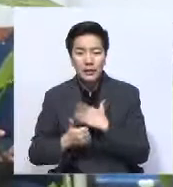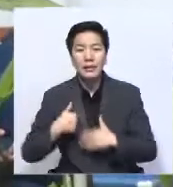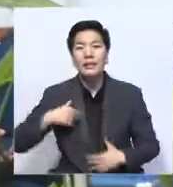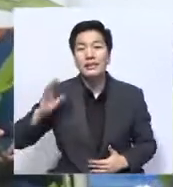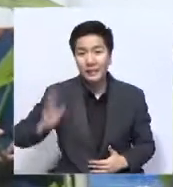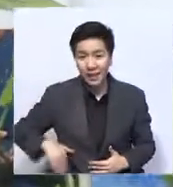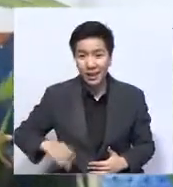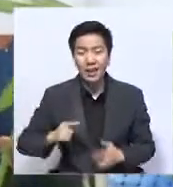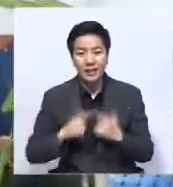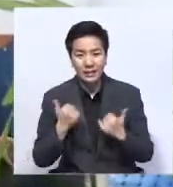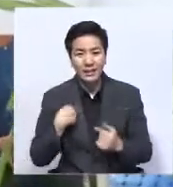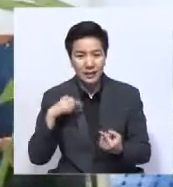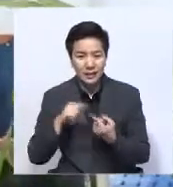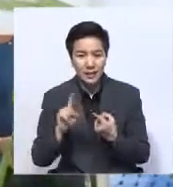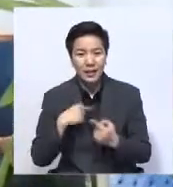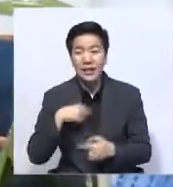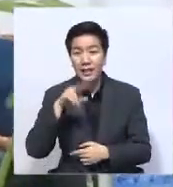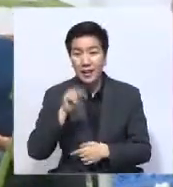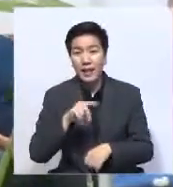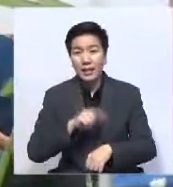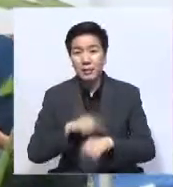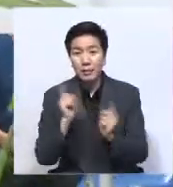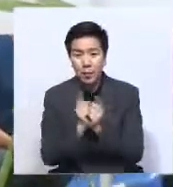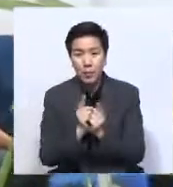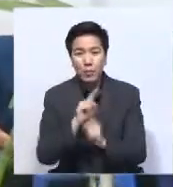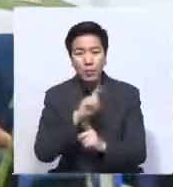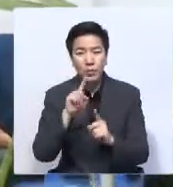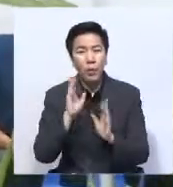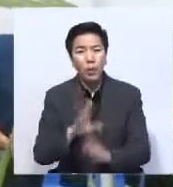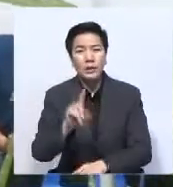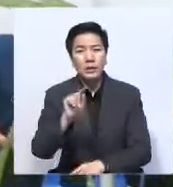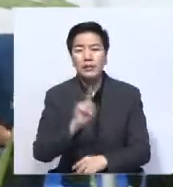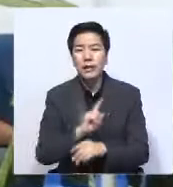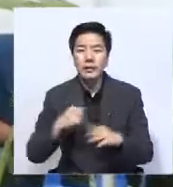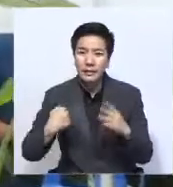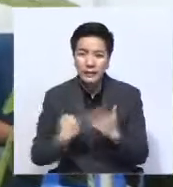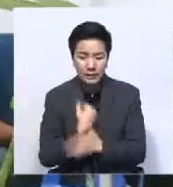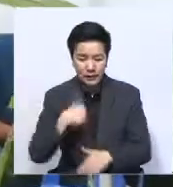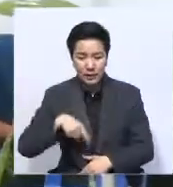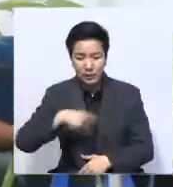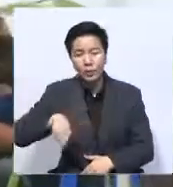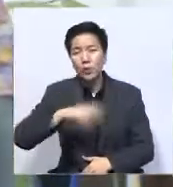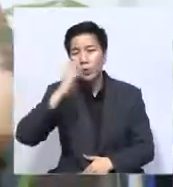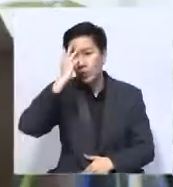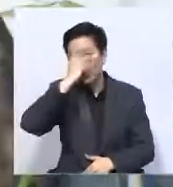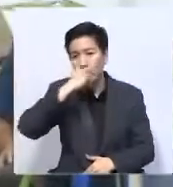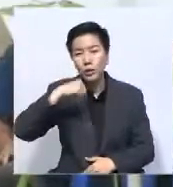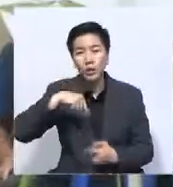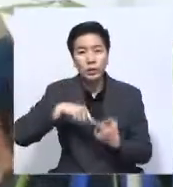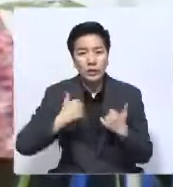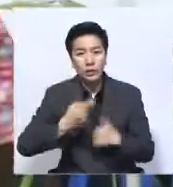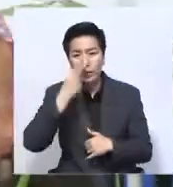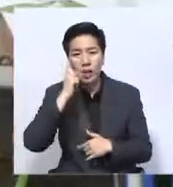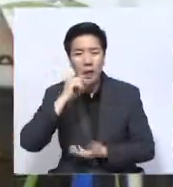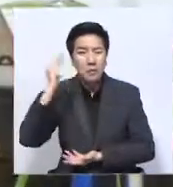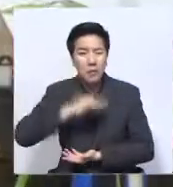ติจะนัดเจอกันประมาณ20คนนะครับเสียดายมากเพราะมันสวยมากๆเลยเพราะว่างานเห็นล